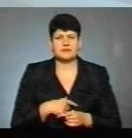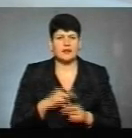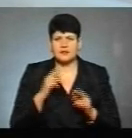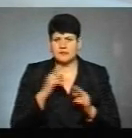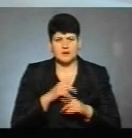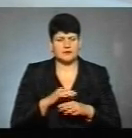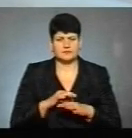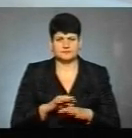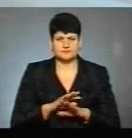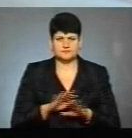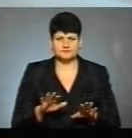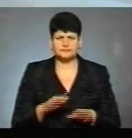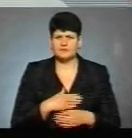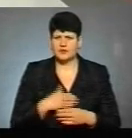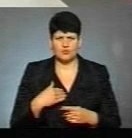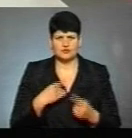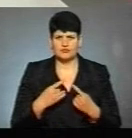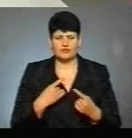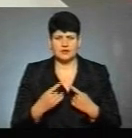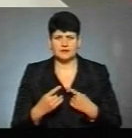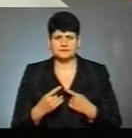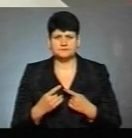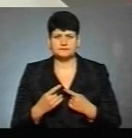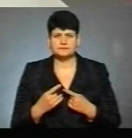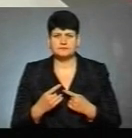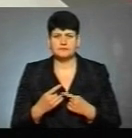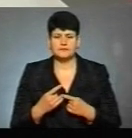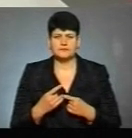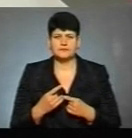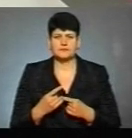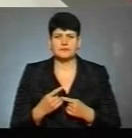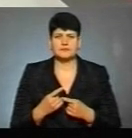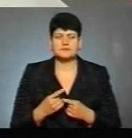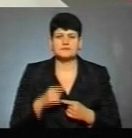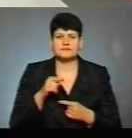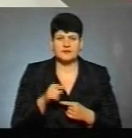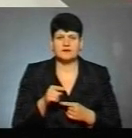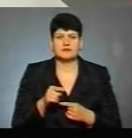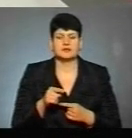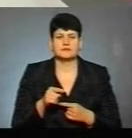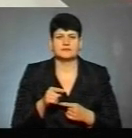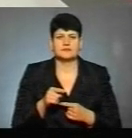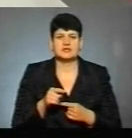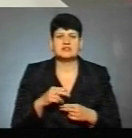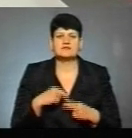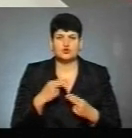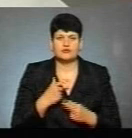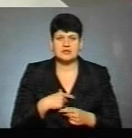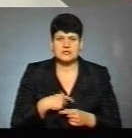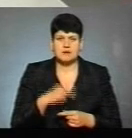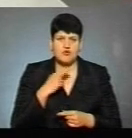недобре повів, я так не хочу на тому зупинятися, але, словом, він звернув на себе увагу і